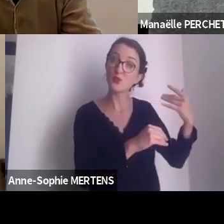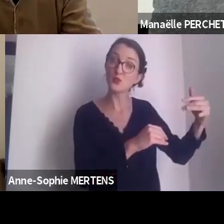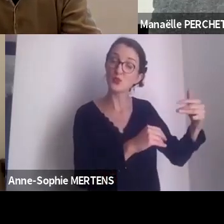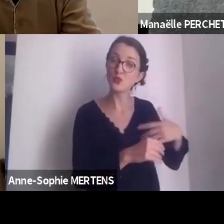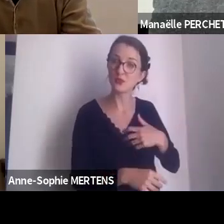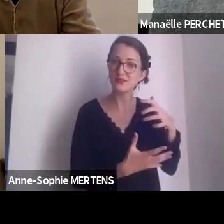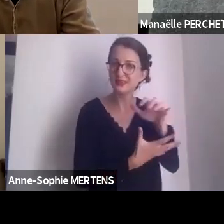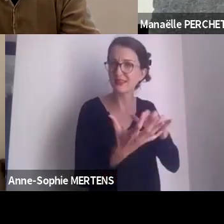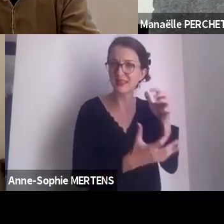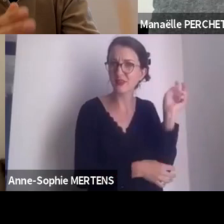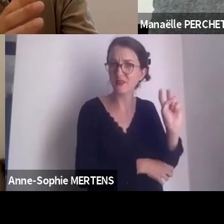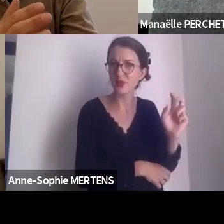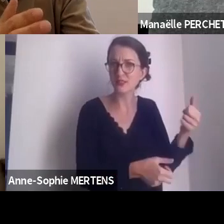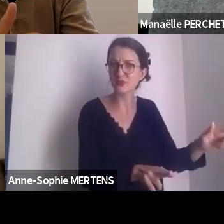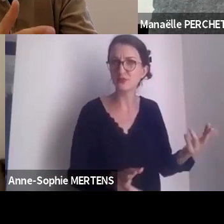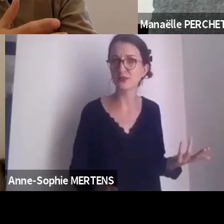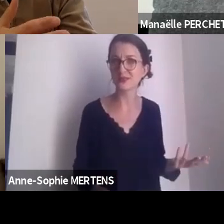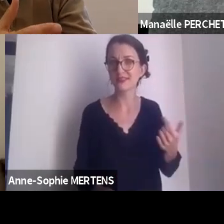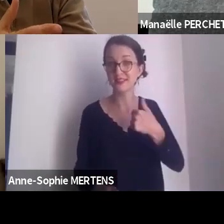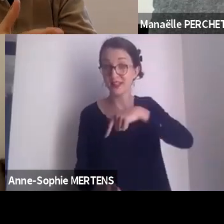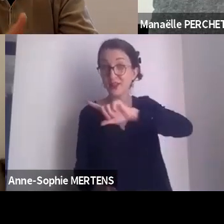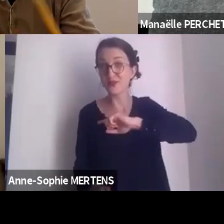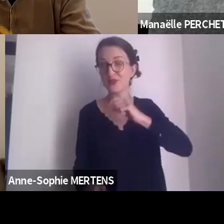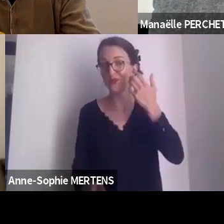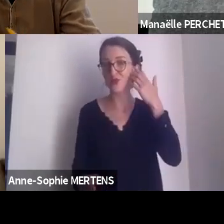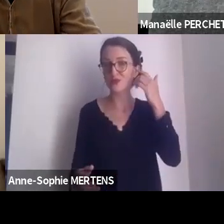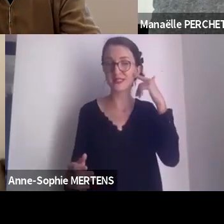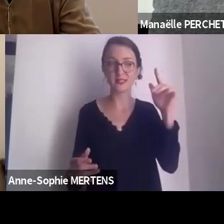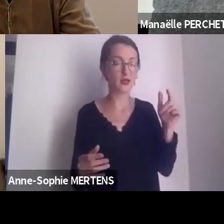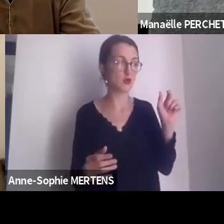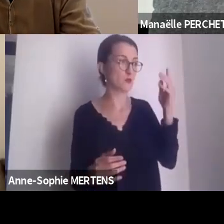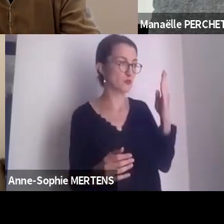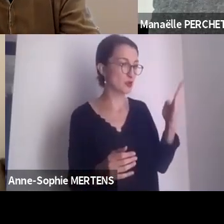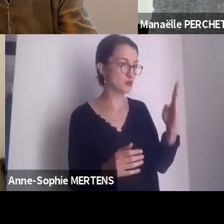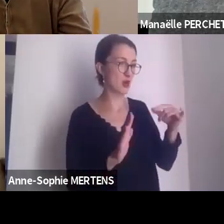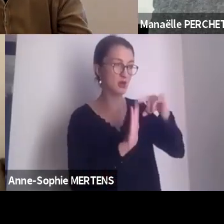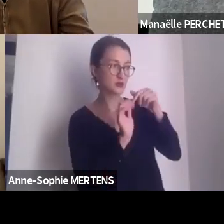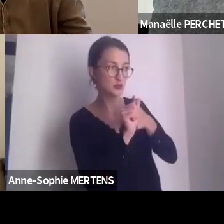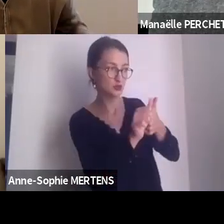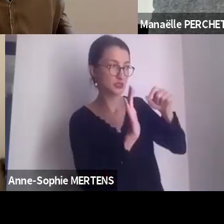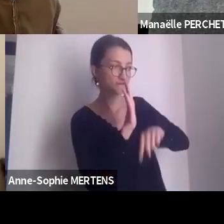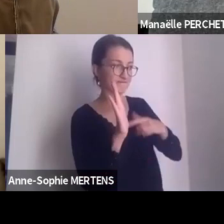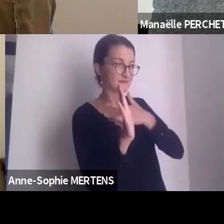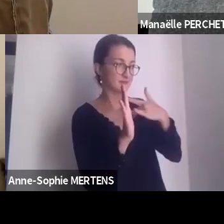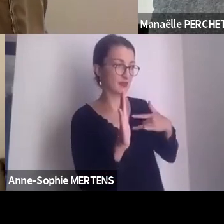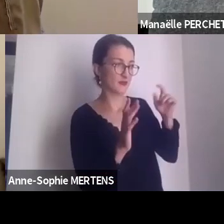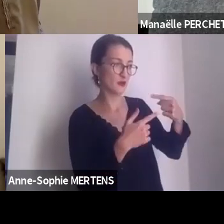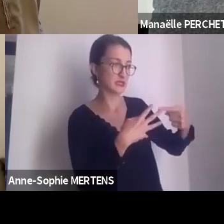pu faire la symbiose en fait, entre la nécessité de ces produits-là et faire quelque chose d'un peu plus